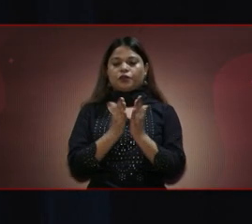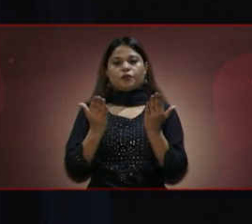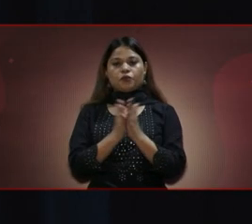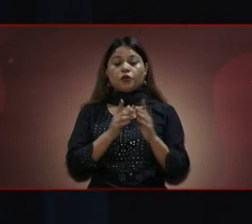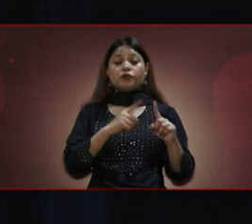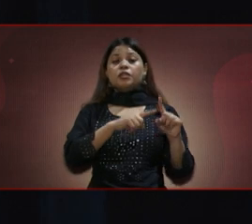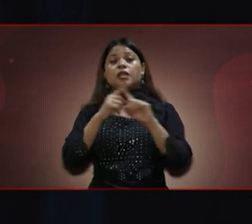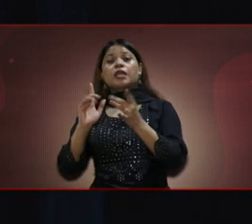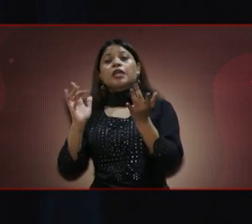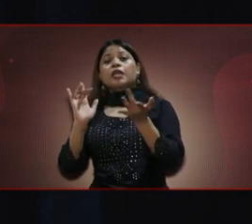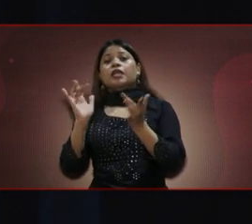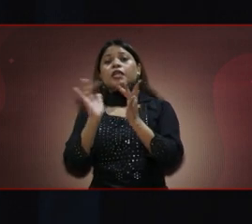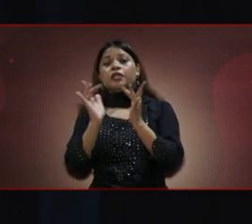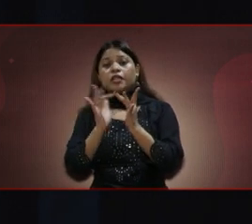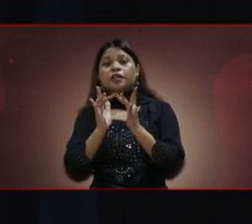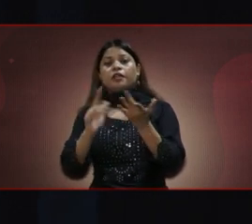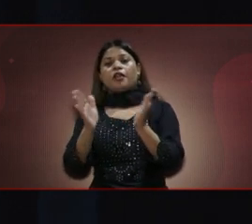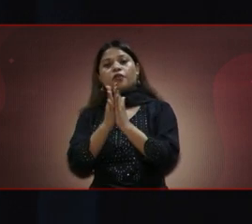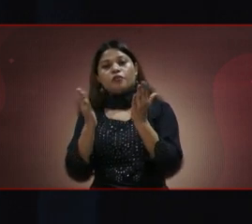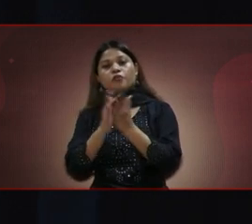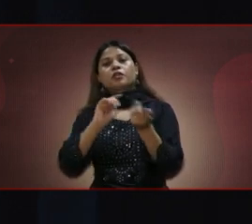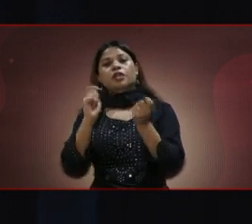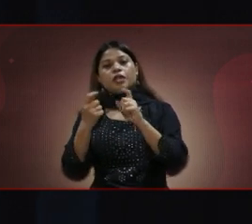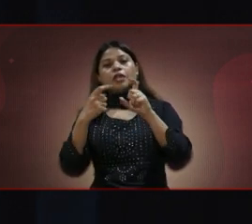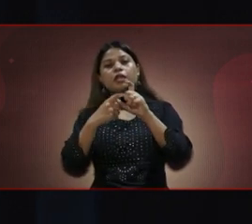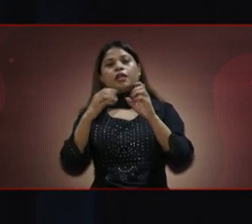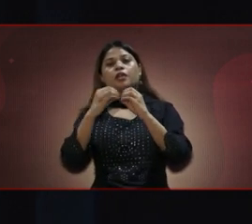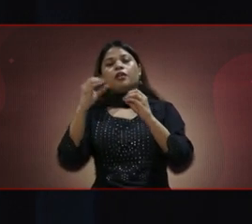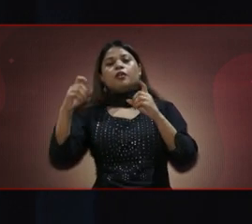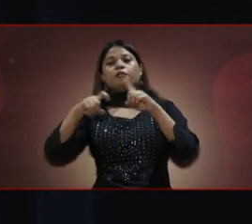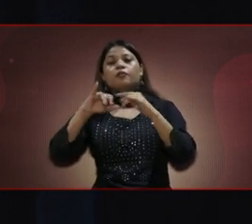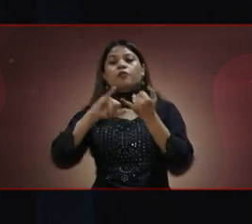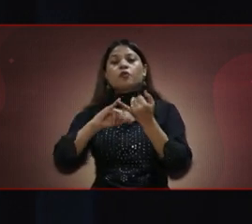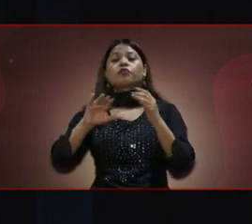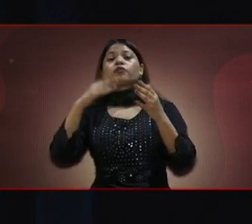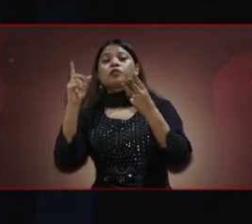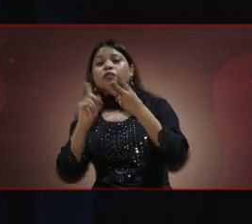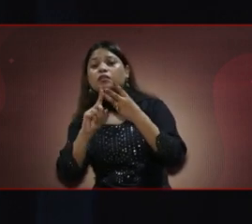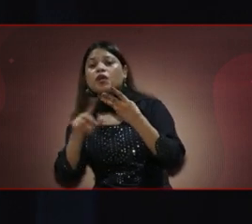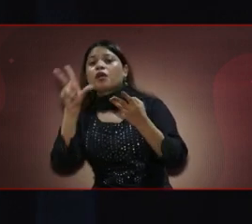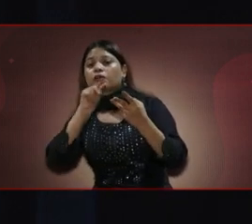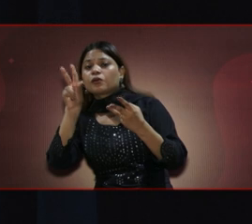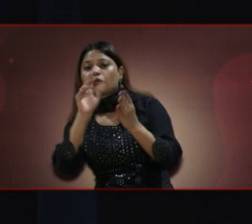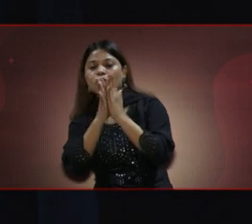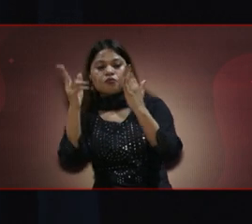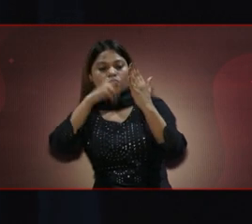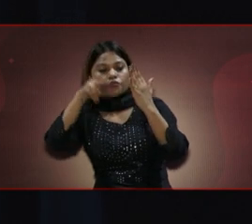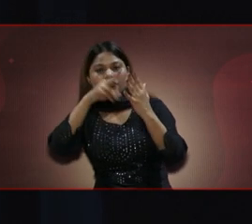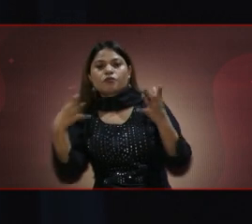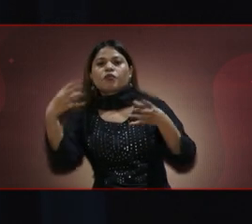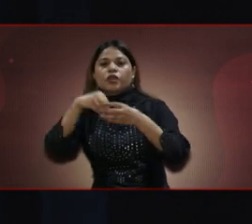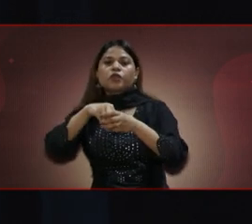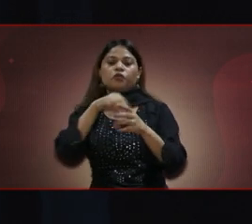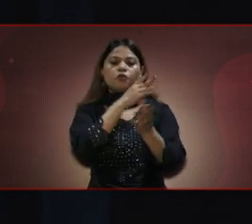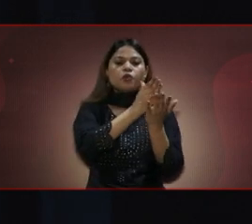बुक में कन्वर्ट करो, टॉकिंग बुक में कन्वर्ट करो, AI डालो, इंटरेक्टिव बनाओ, मैं तो आने वाले 2 साल के अंदर ऐसे कुछ कक्षाओं